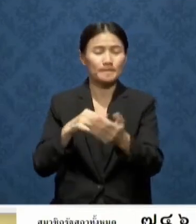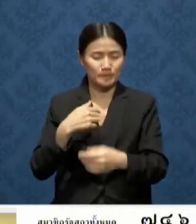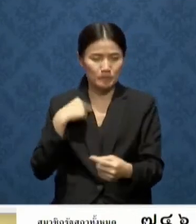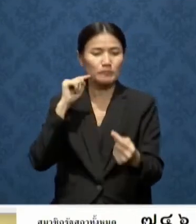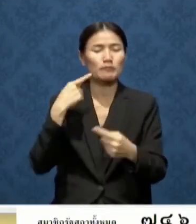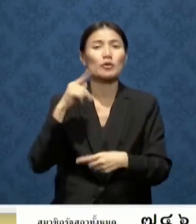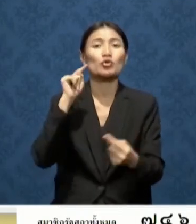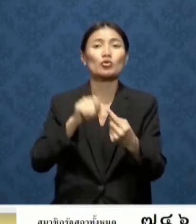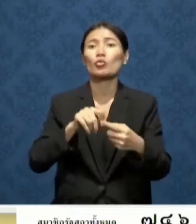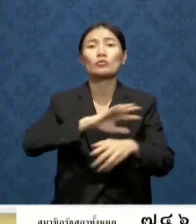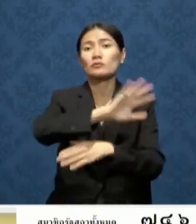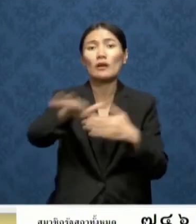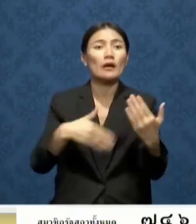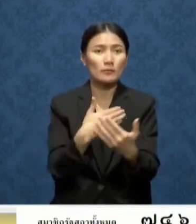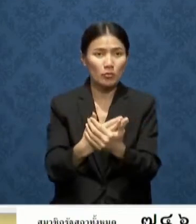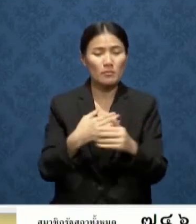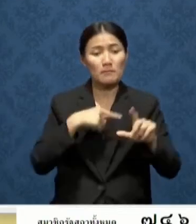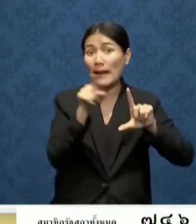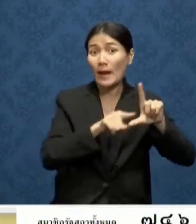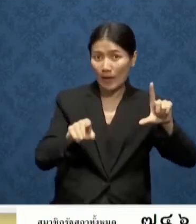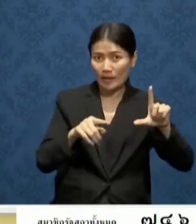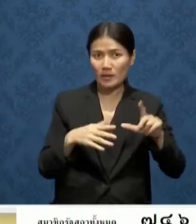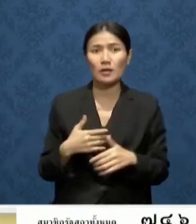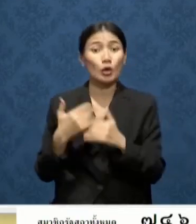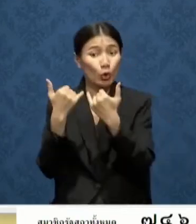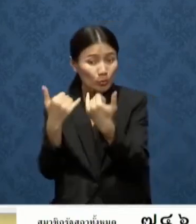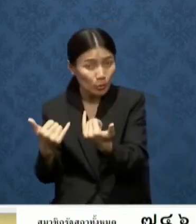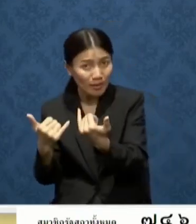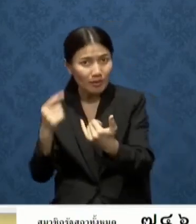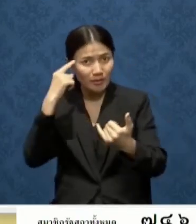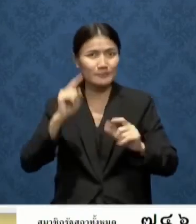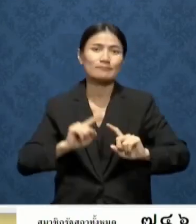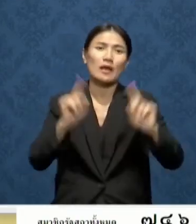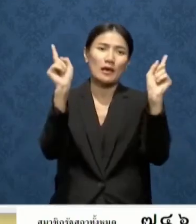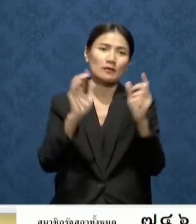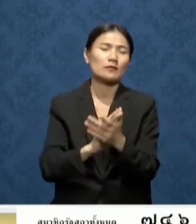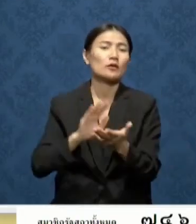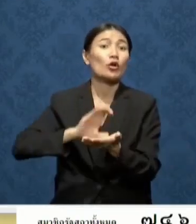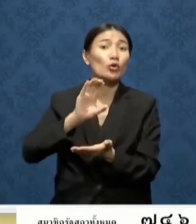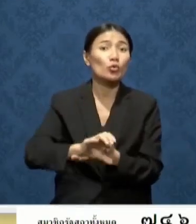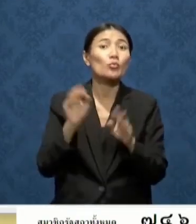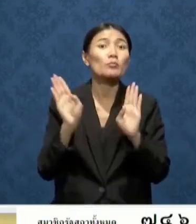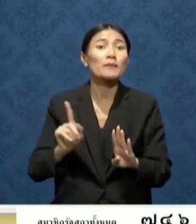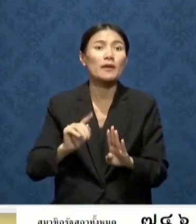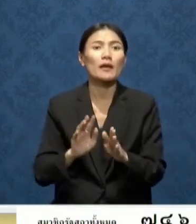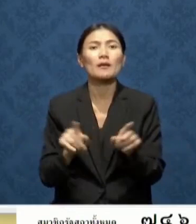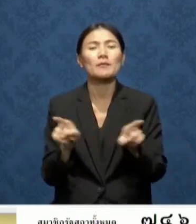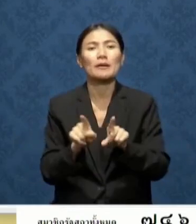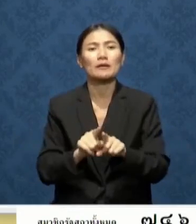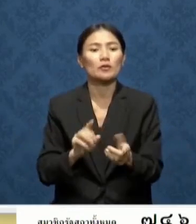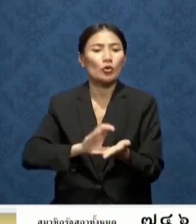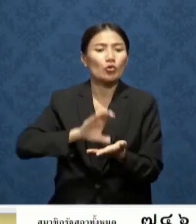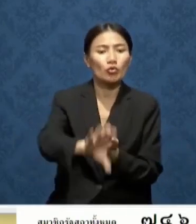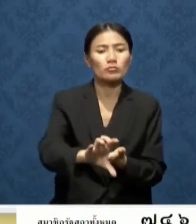มีหกคดใหๆ ที่สรางความแตกตาง จากที่เป็อยู่ปัจจุบันเปลี่ยนแนวทางการลงทุน จากกระจุเป็กระจาย